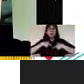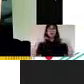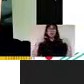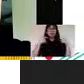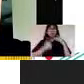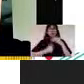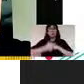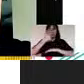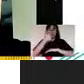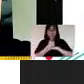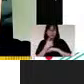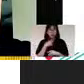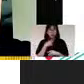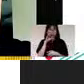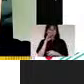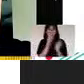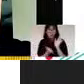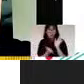ulangi lagi.